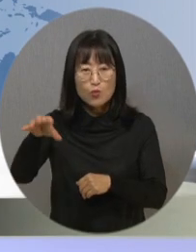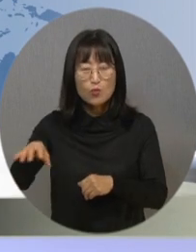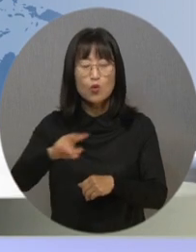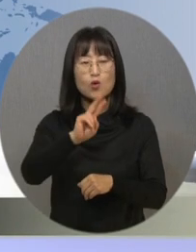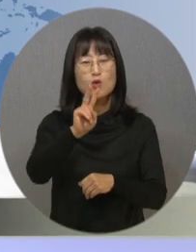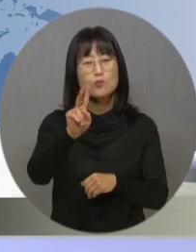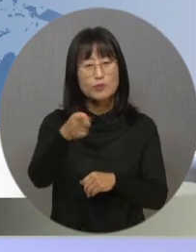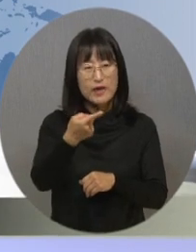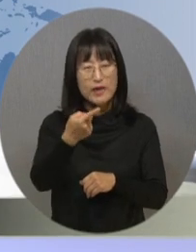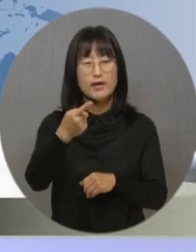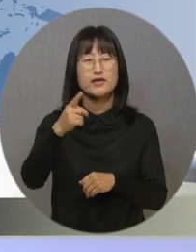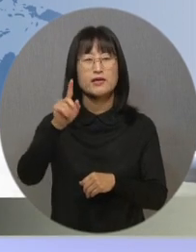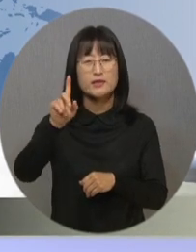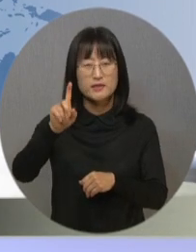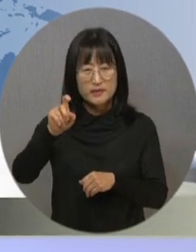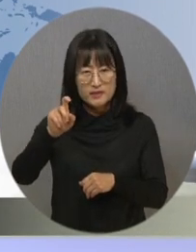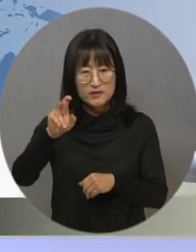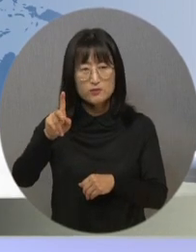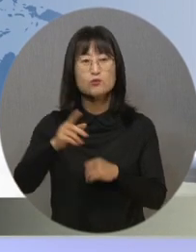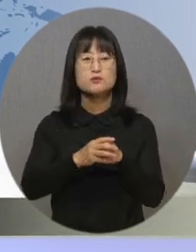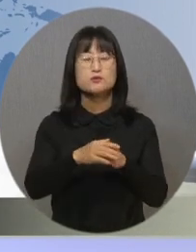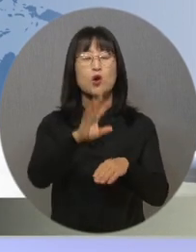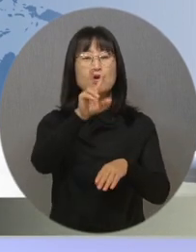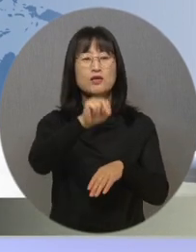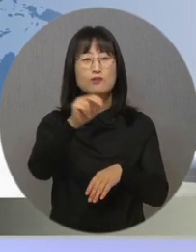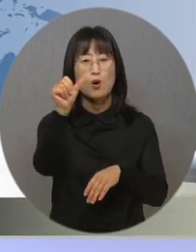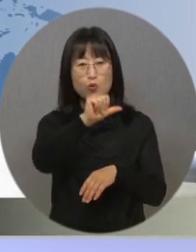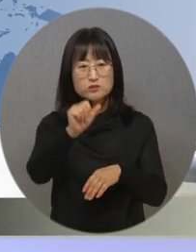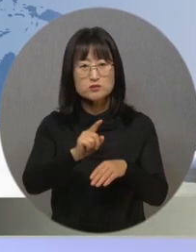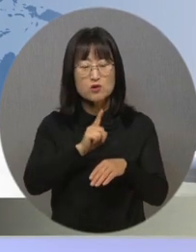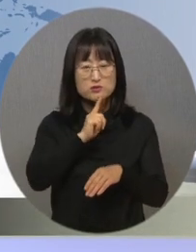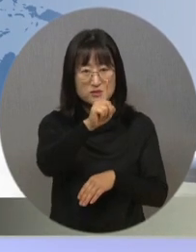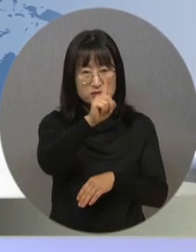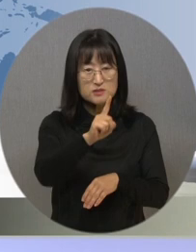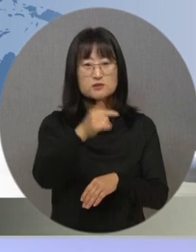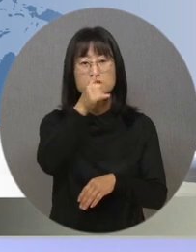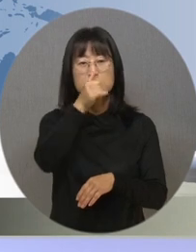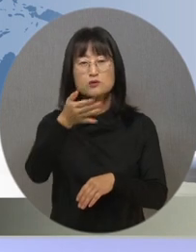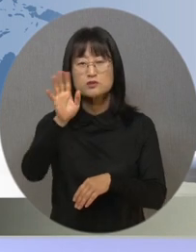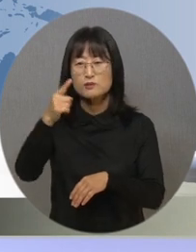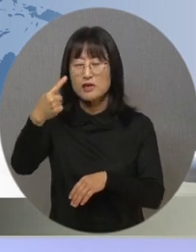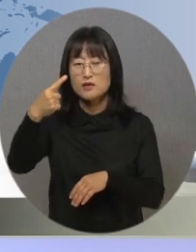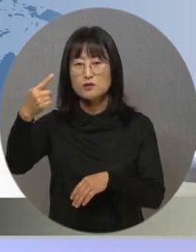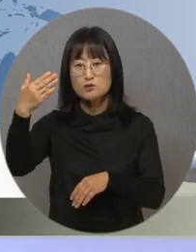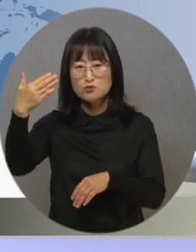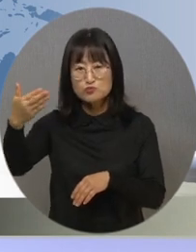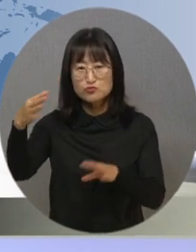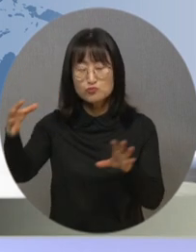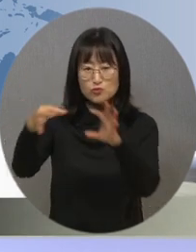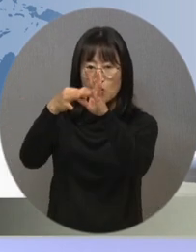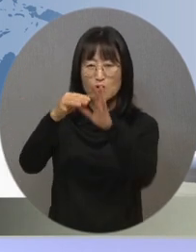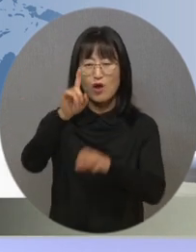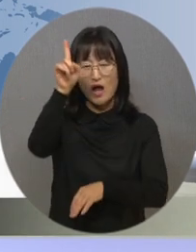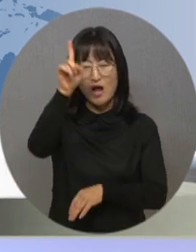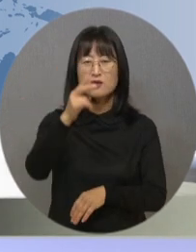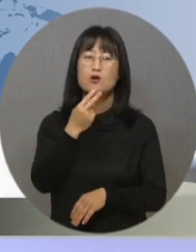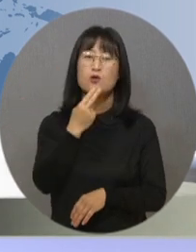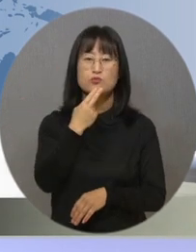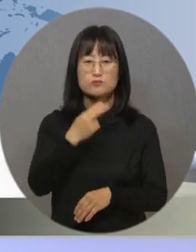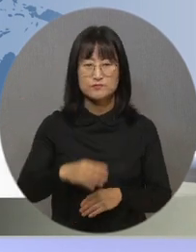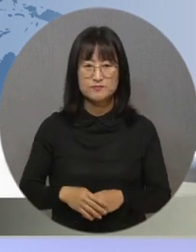25,000여 건의 응급 호출이 발생했는데 119 연계 권수는 단 한 건도 없는 것으로